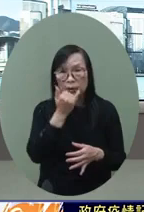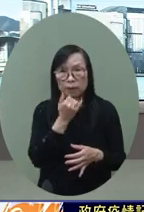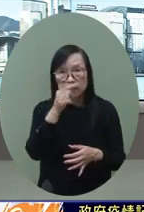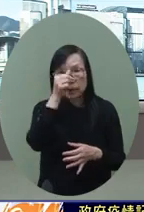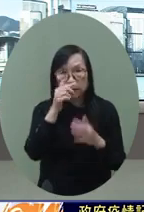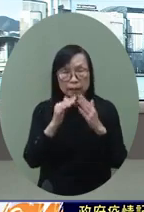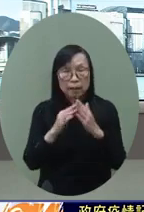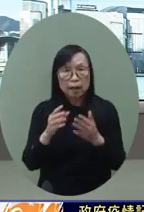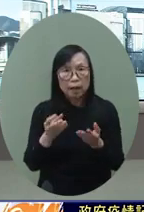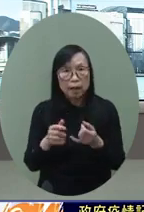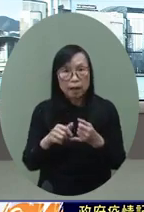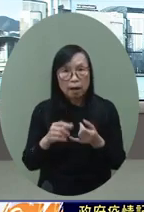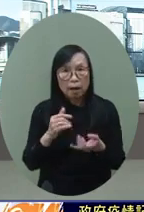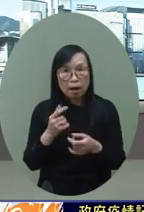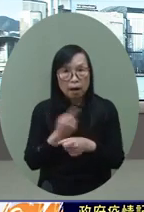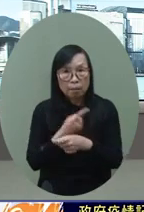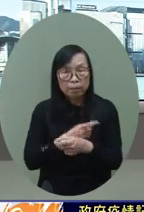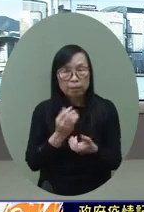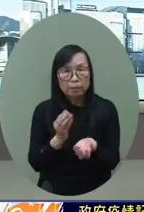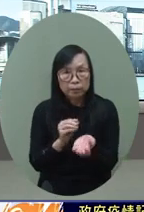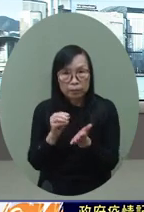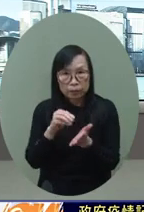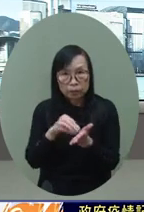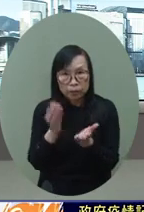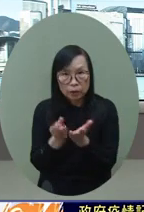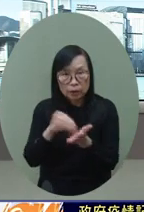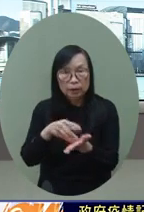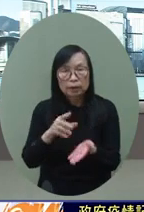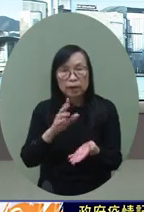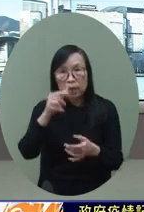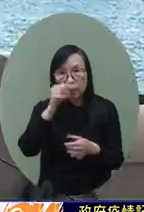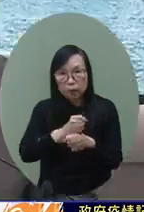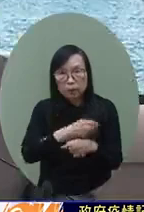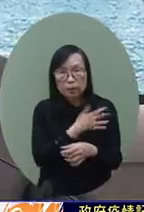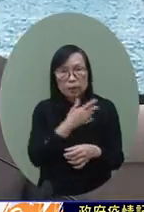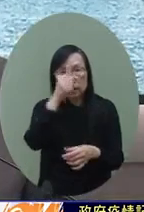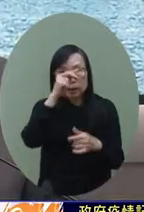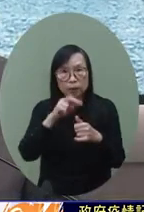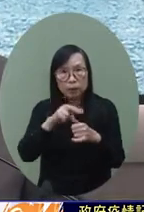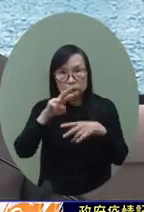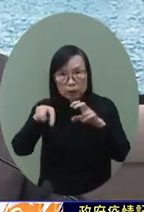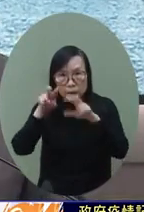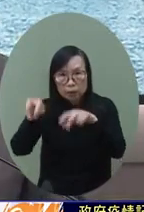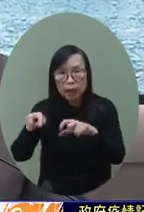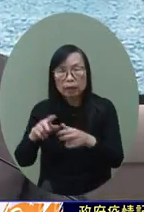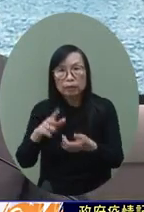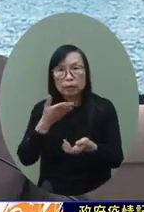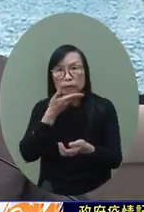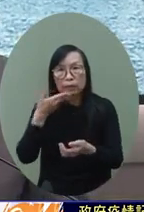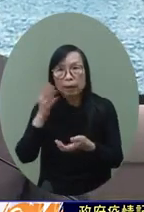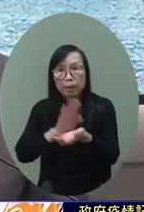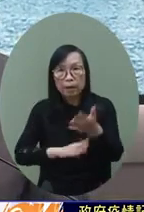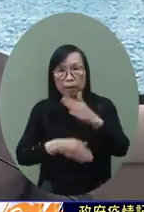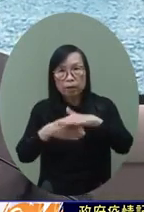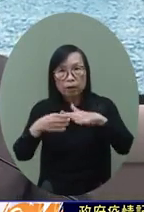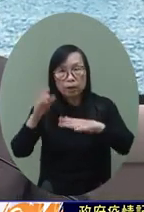嗰位初步確診嘅同事咧，咁就我哋醫院咧就做咗調查咧，就應該就同嗰個日間病房咧就